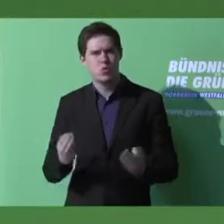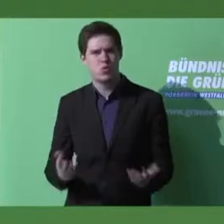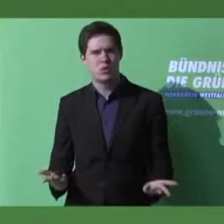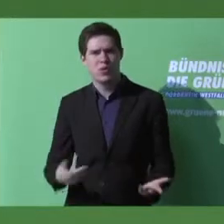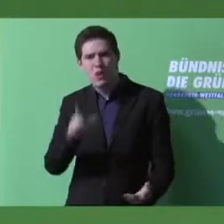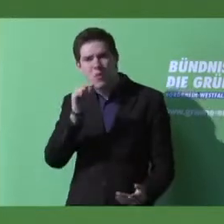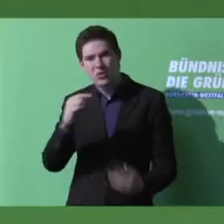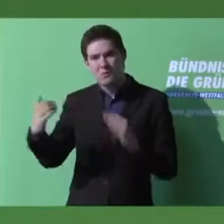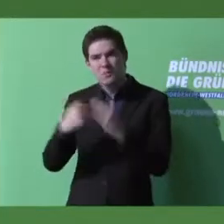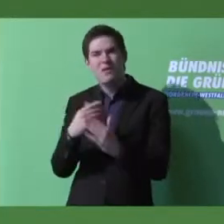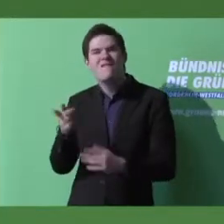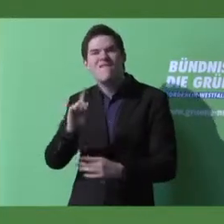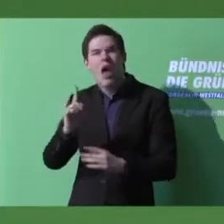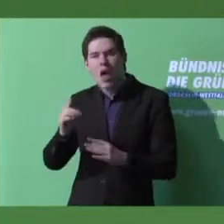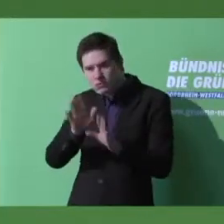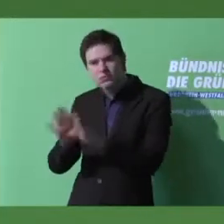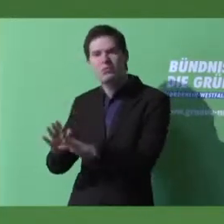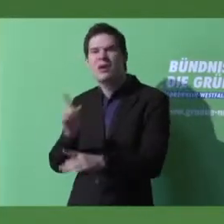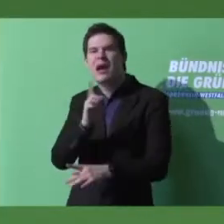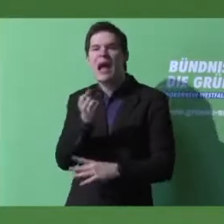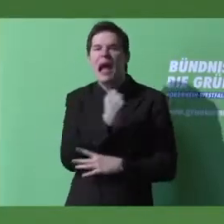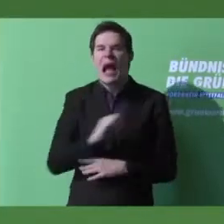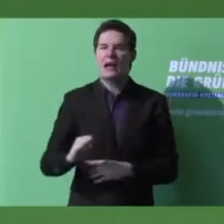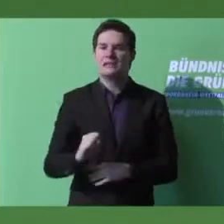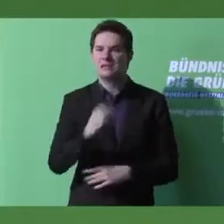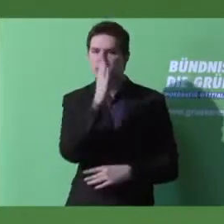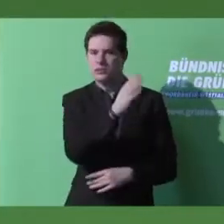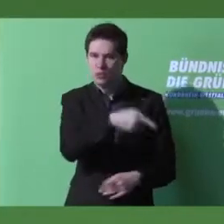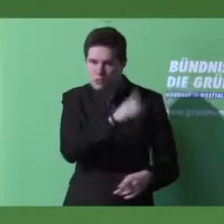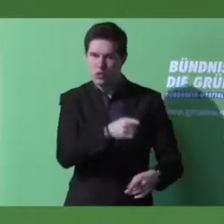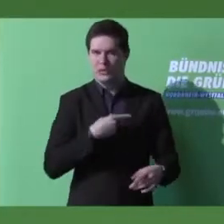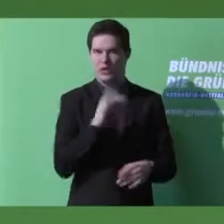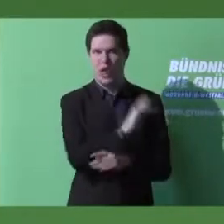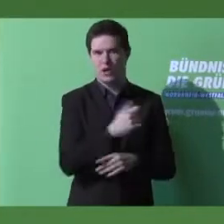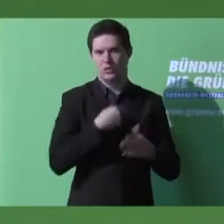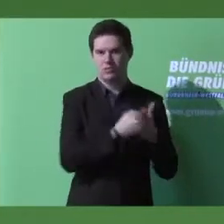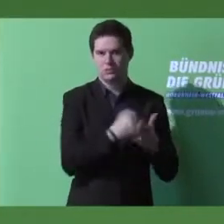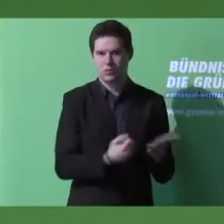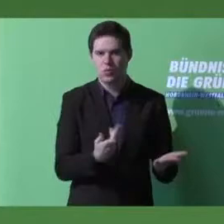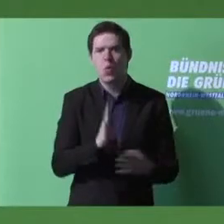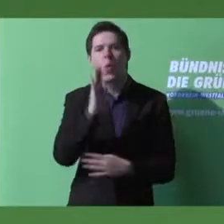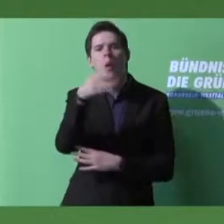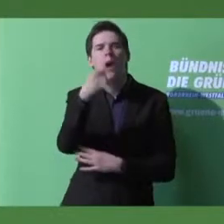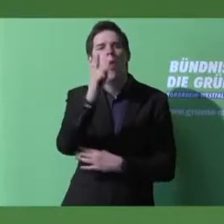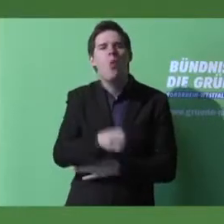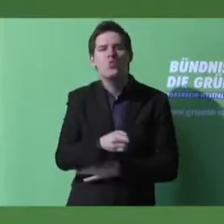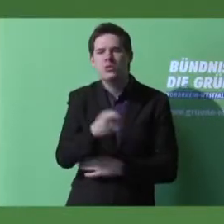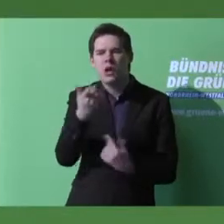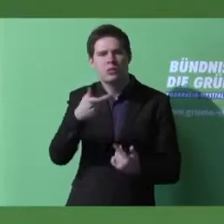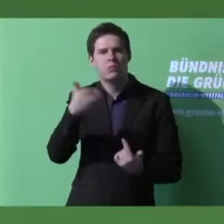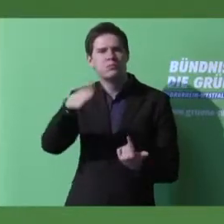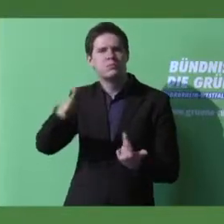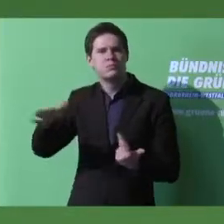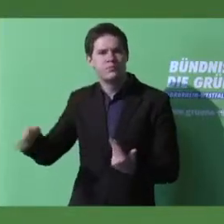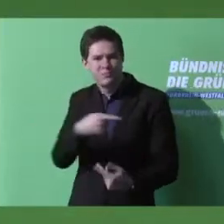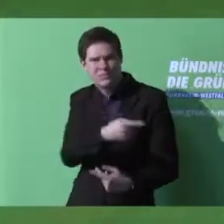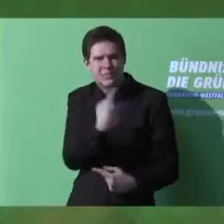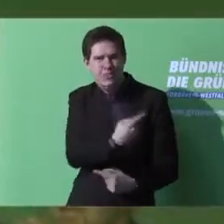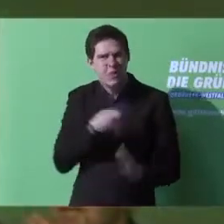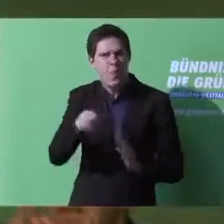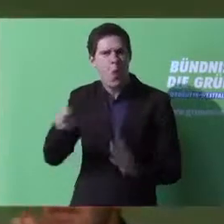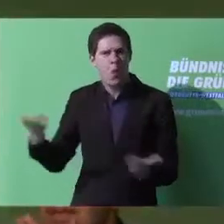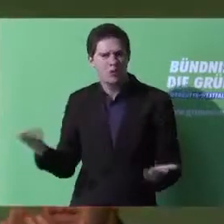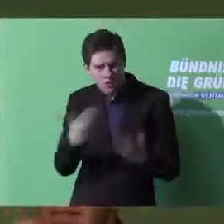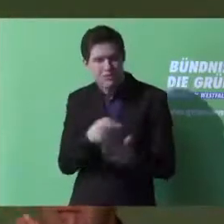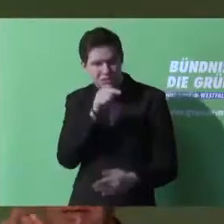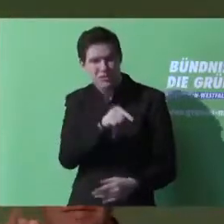den Rechtsextremismus in diesem Lande zu bekämpfen, der über 100 Menschenleben auf dem Gewissen hat. Da erwarte